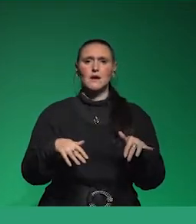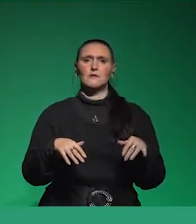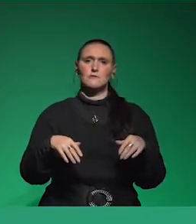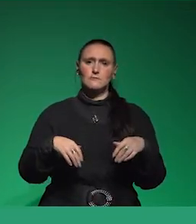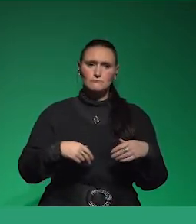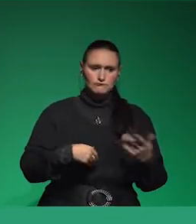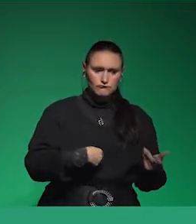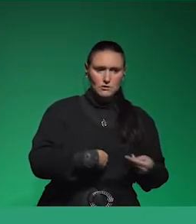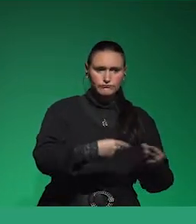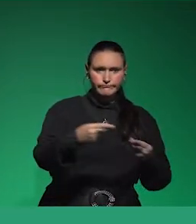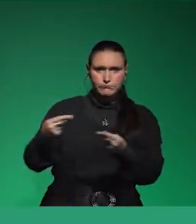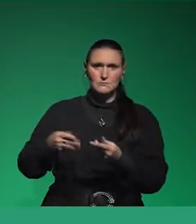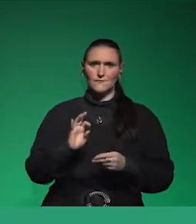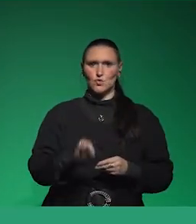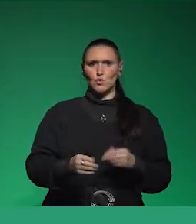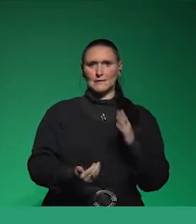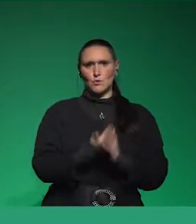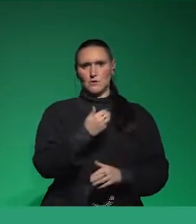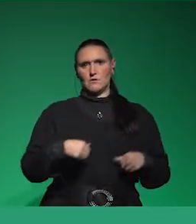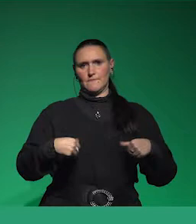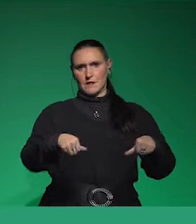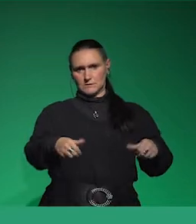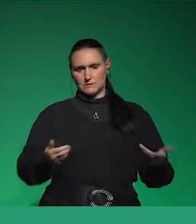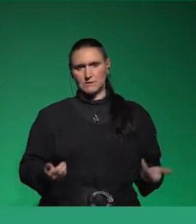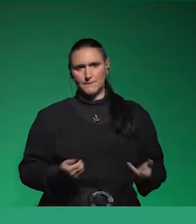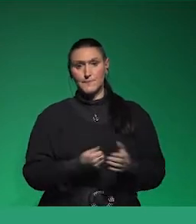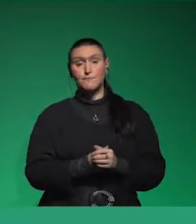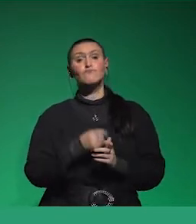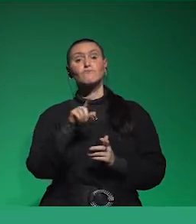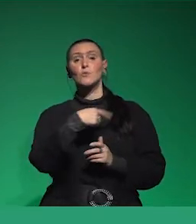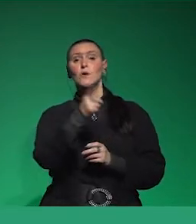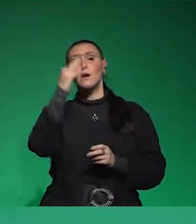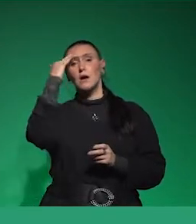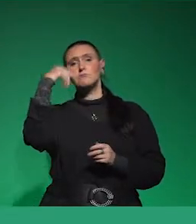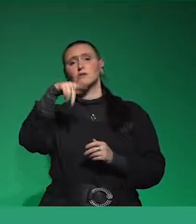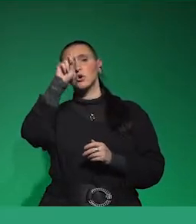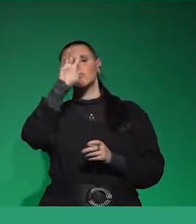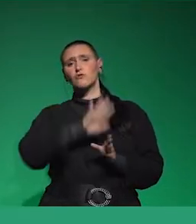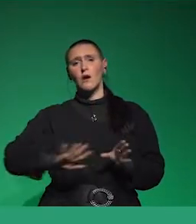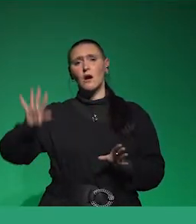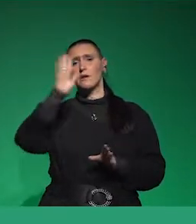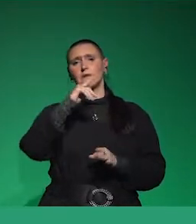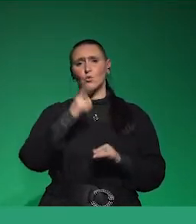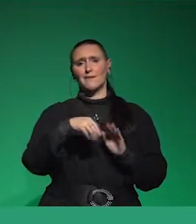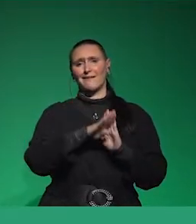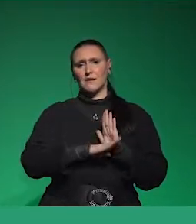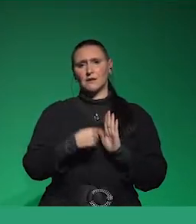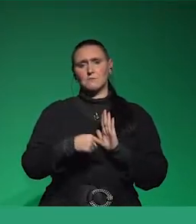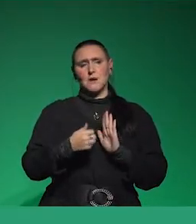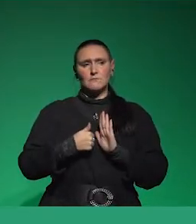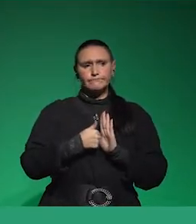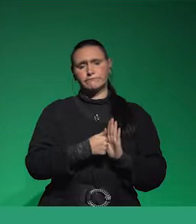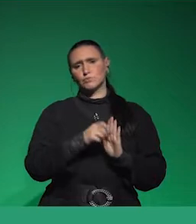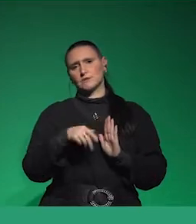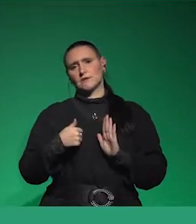wie machen wir das? Es gibt also natürlich in Deutschland immer, wie Sie wissen, viele Regeln, die zu beachten sind. Und das